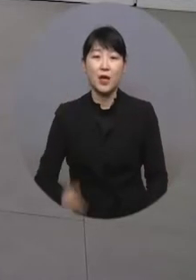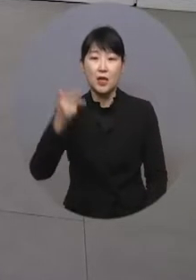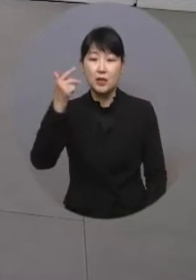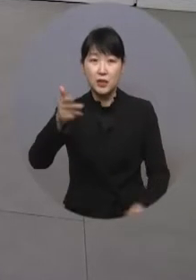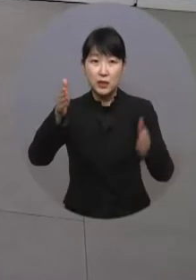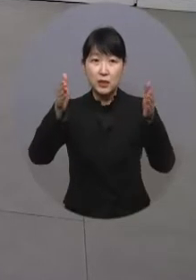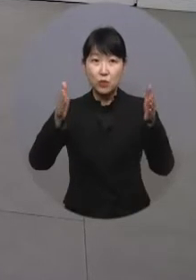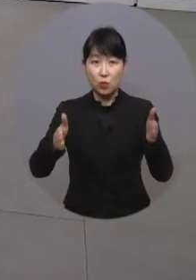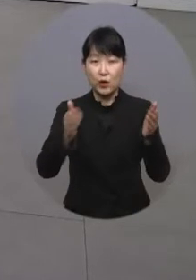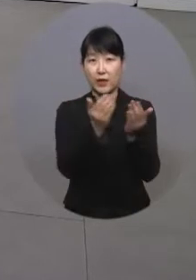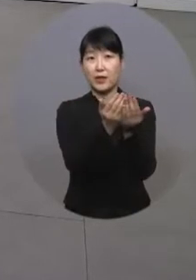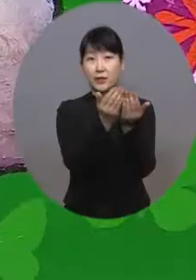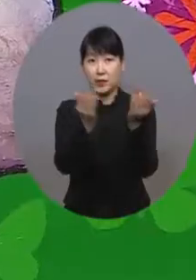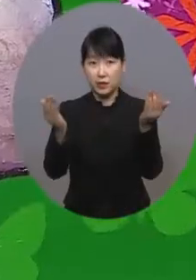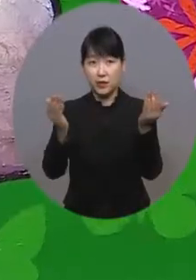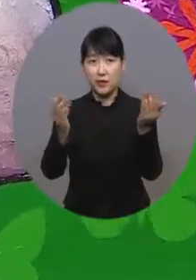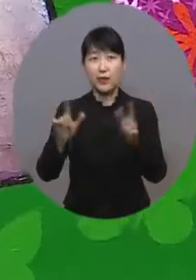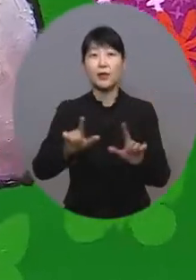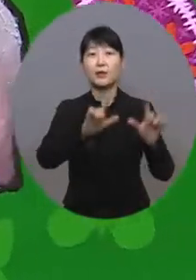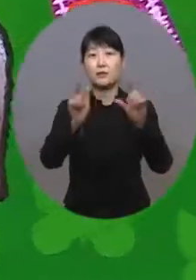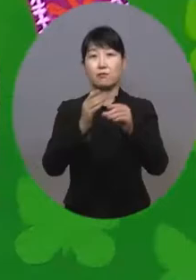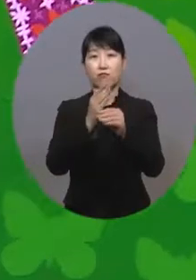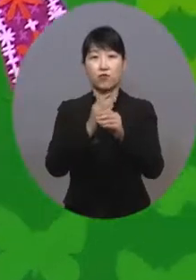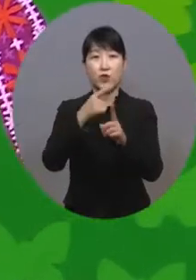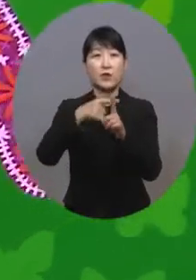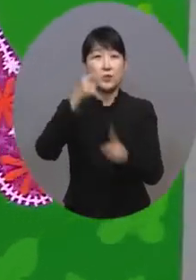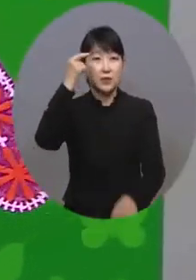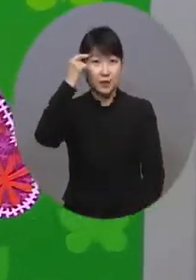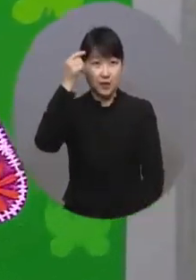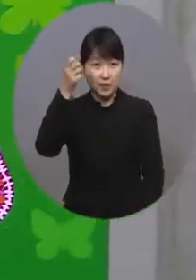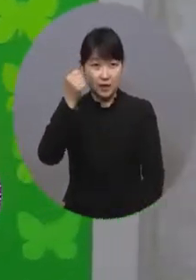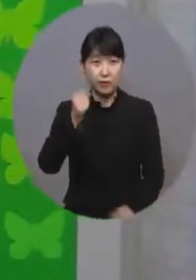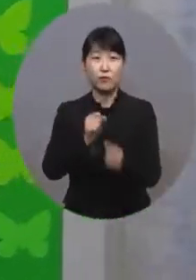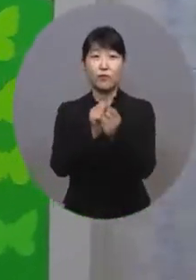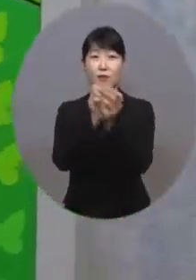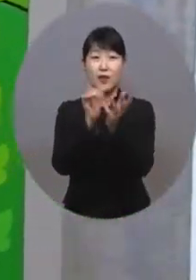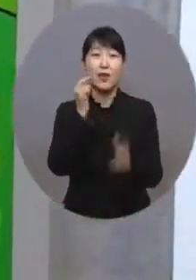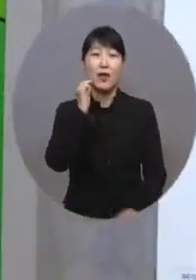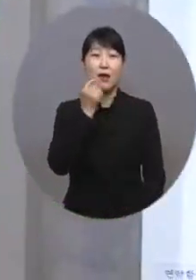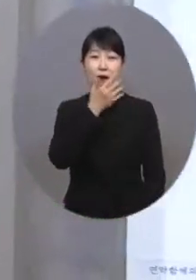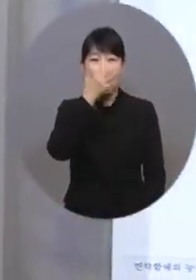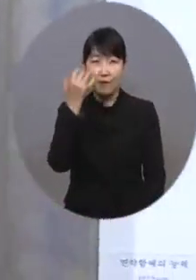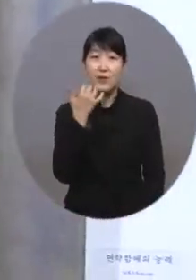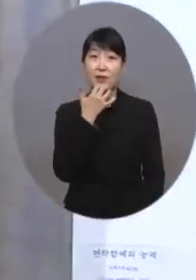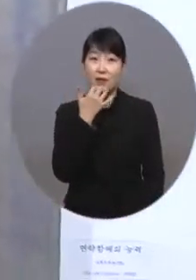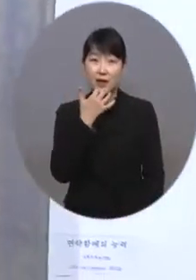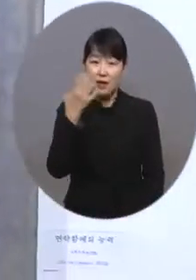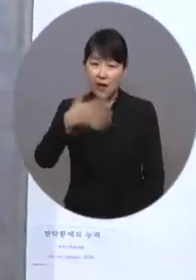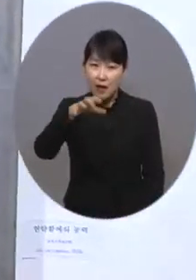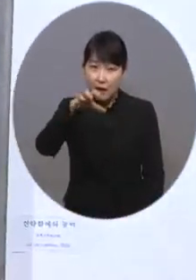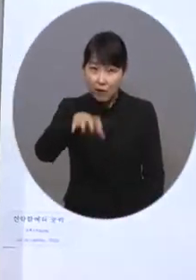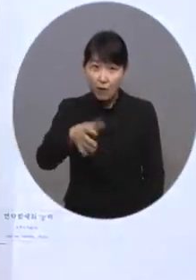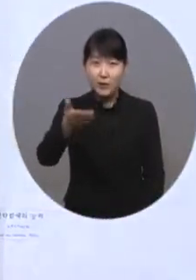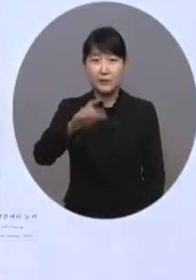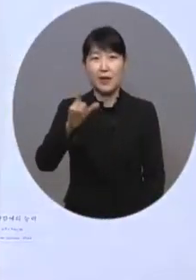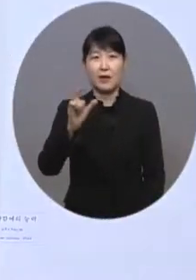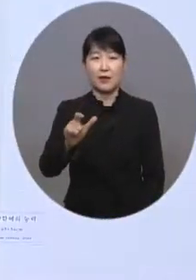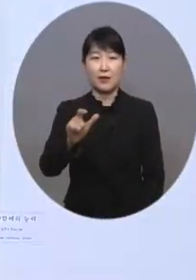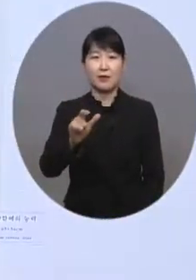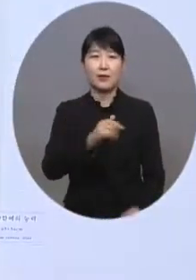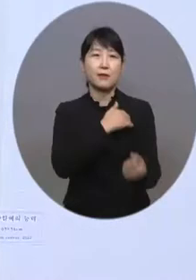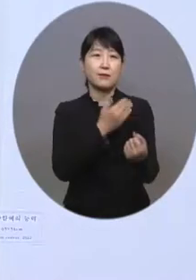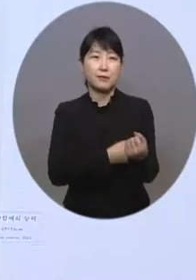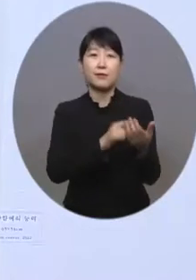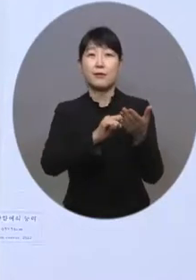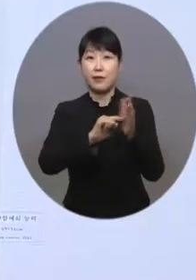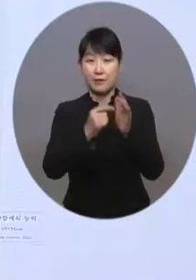이번 전시회는 삶의 긍정에서 피어나는 아름다운 색채를 주제로 연약한 것에서 강한 능력을 캔버스 속에